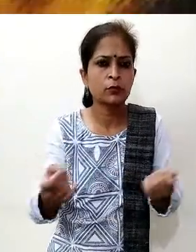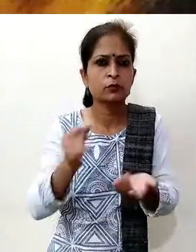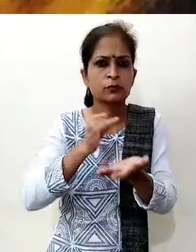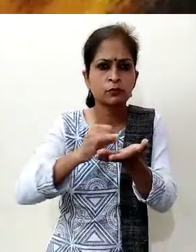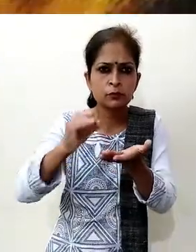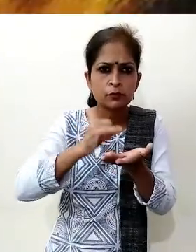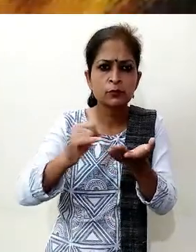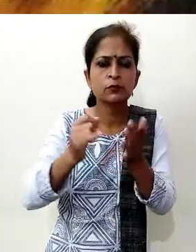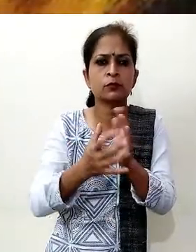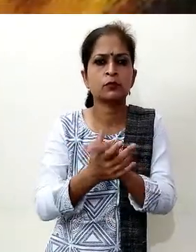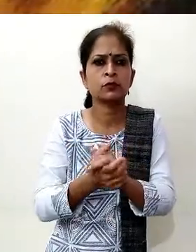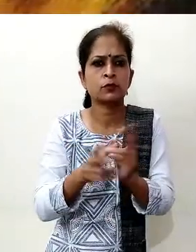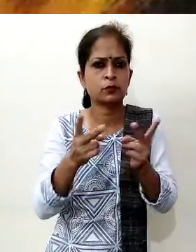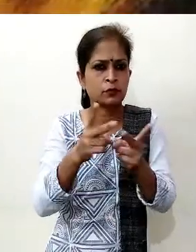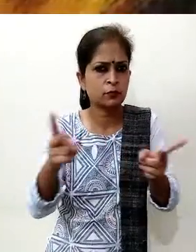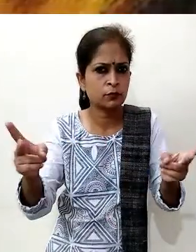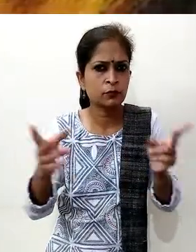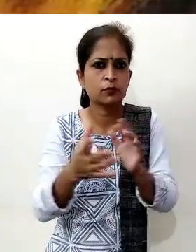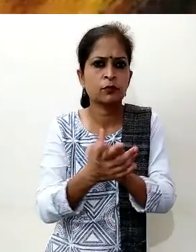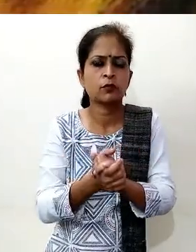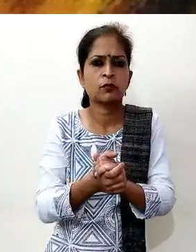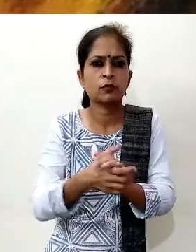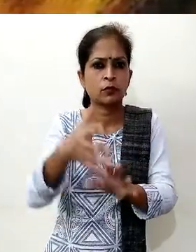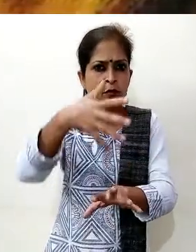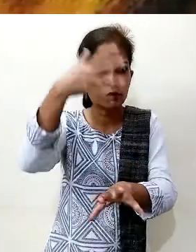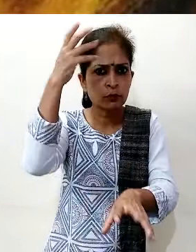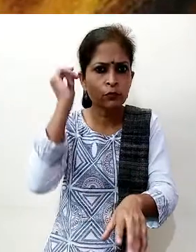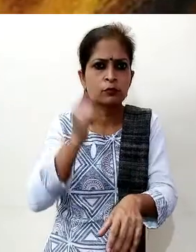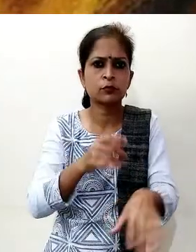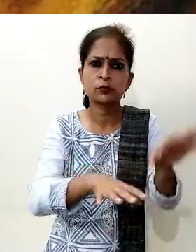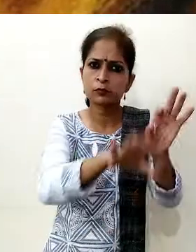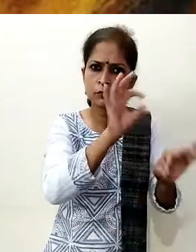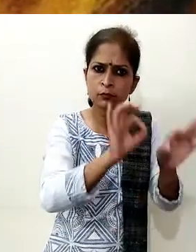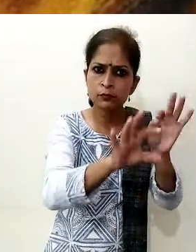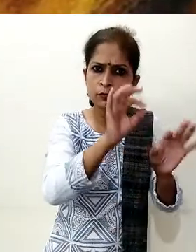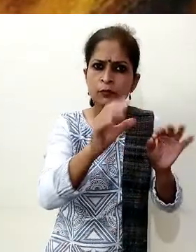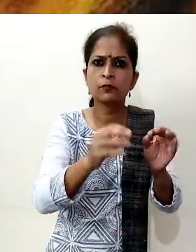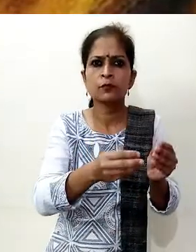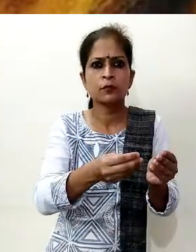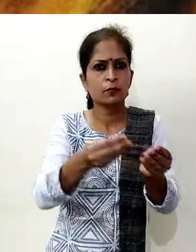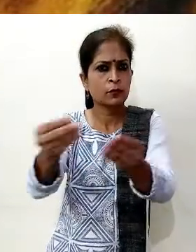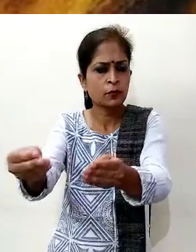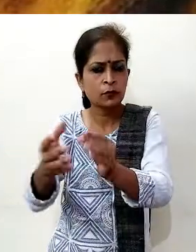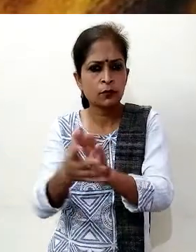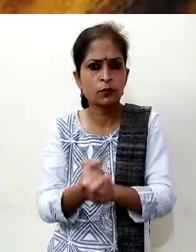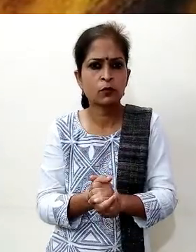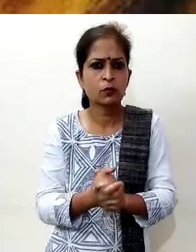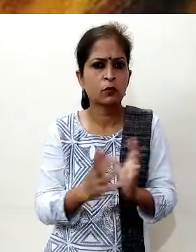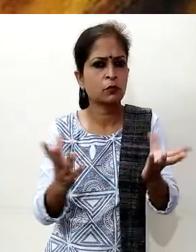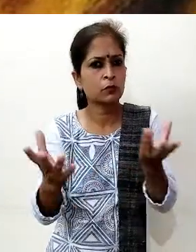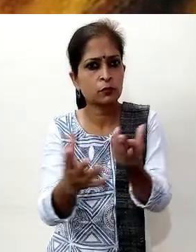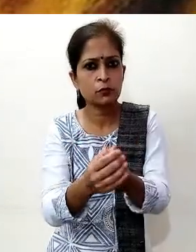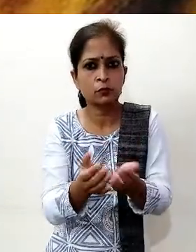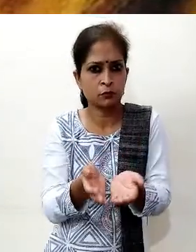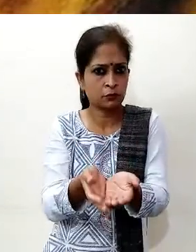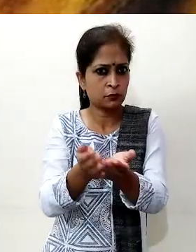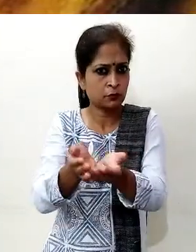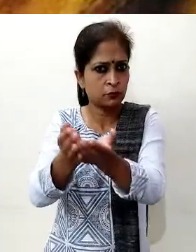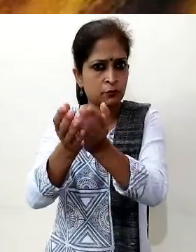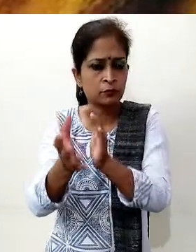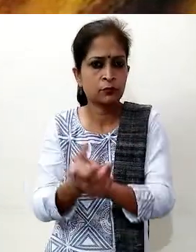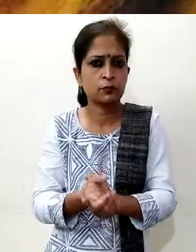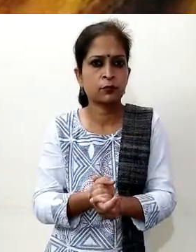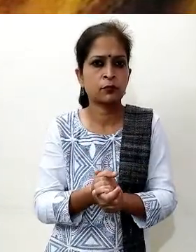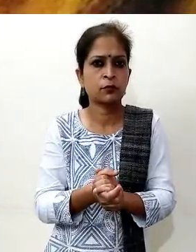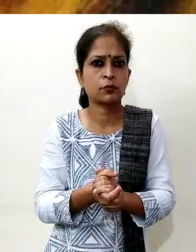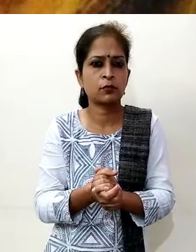वेद, हर प्रकार में से कुछ कुछ जीव जंतु, उनको उस नाव में रखकर, अपने